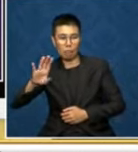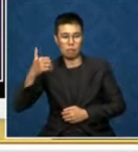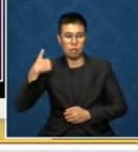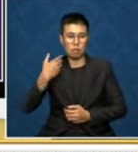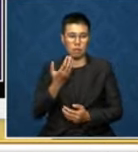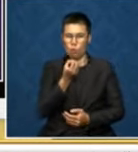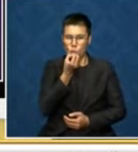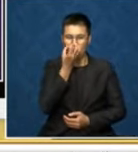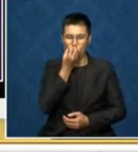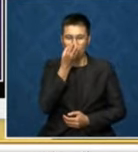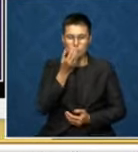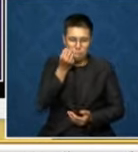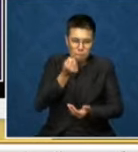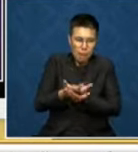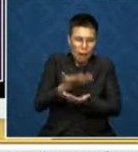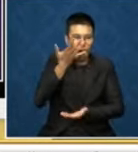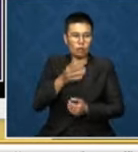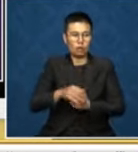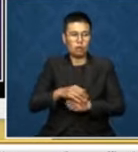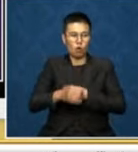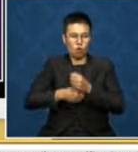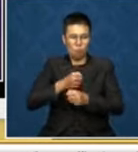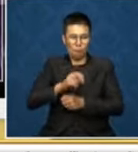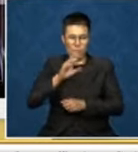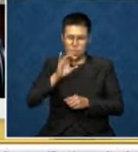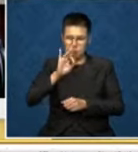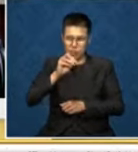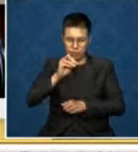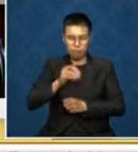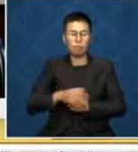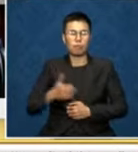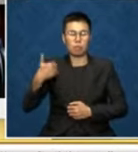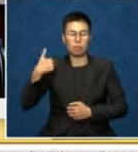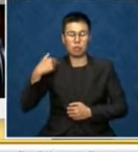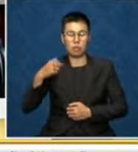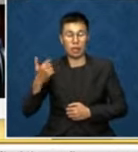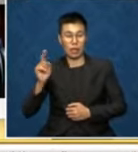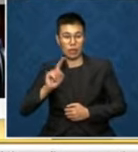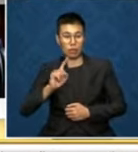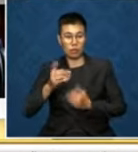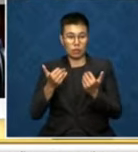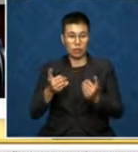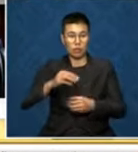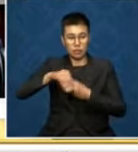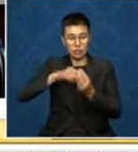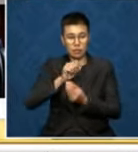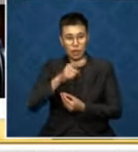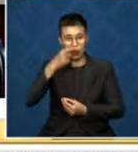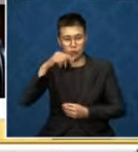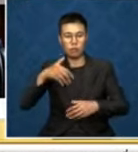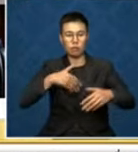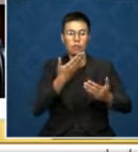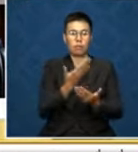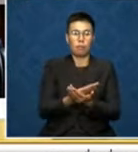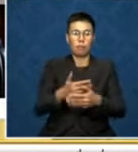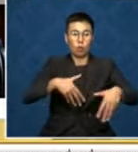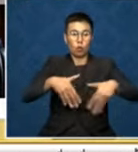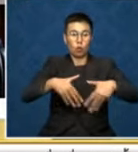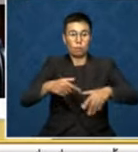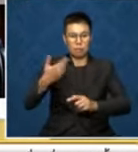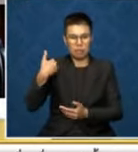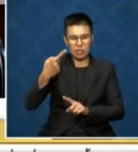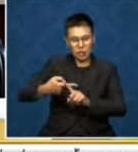อบ10ปีสภาวะสงครามที่เกิดขึ้นเป็นสัญญาณบ่งชี้เศรษฐกิจไทยอยู่ในขั้นวิกฤตประชาชนมีรายได้ต่ำหนี้ก